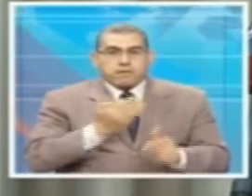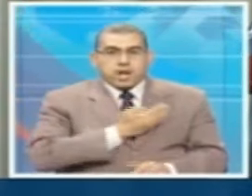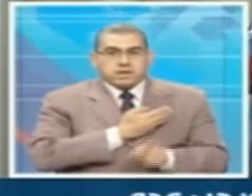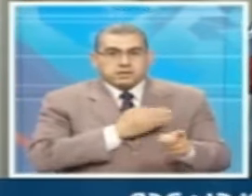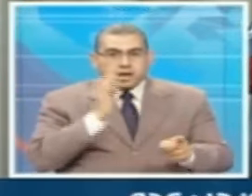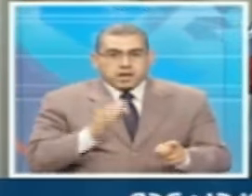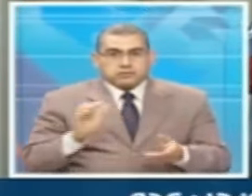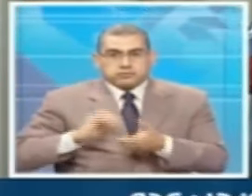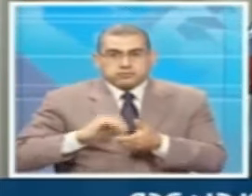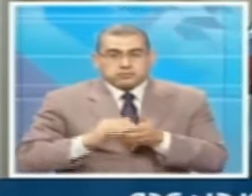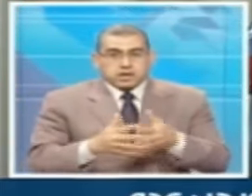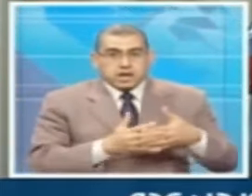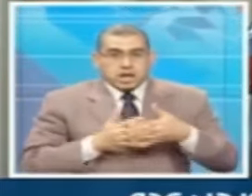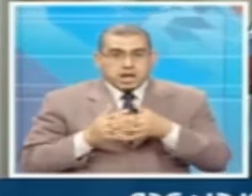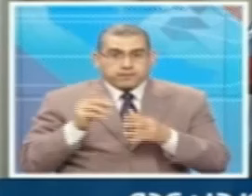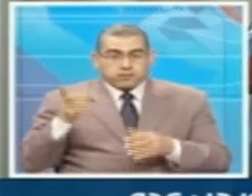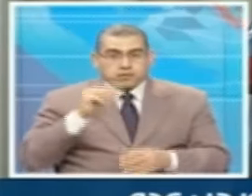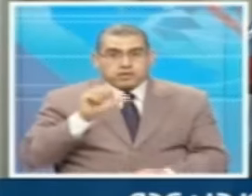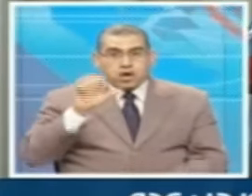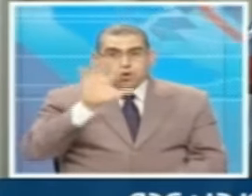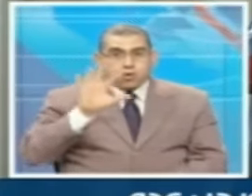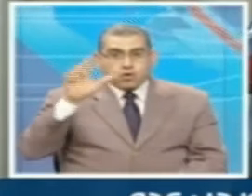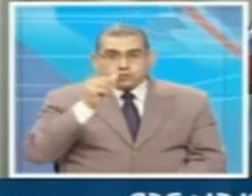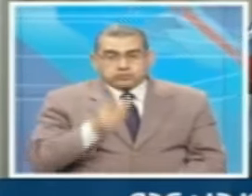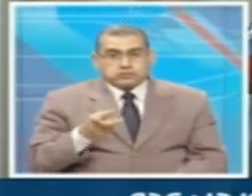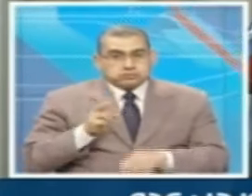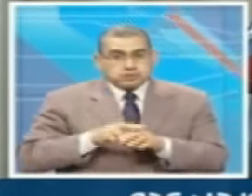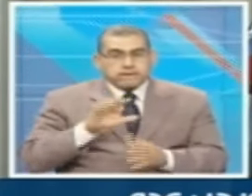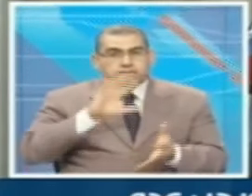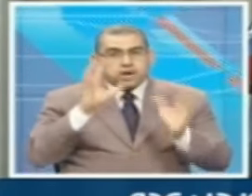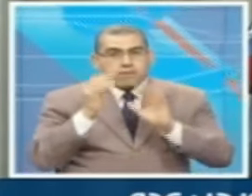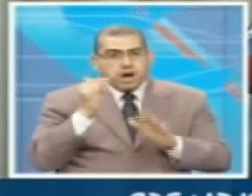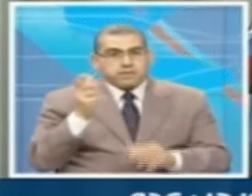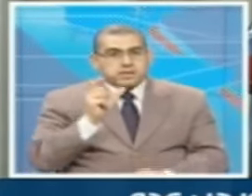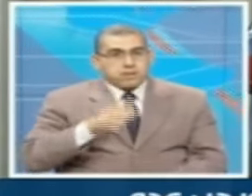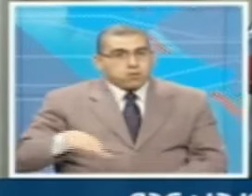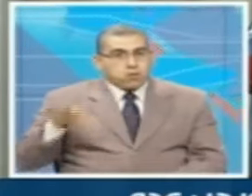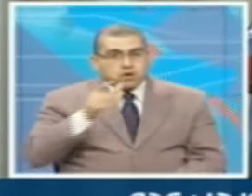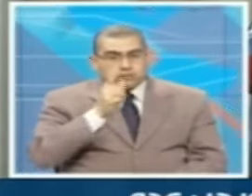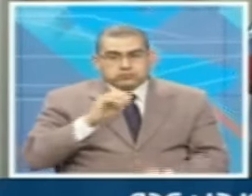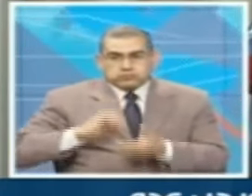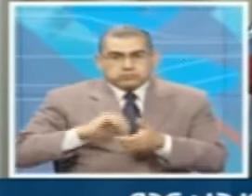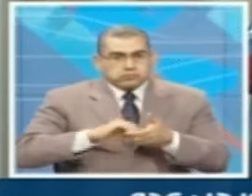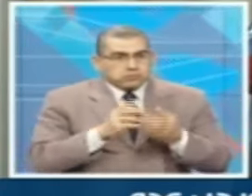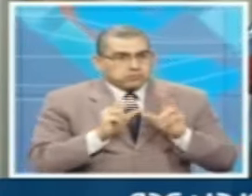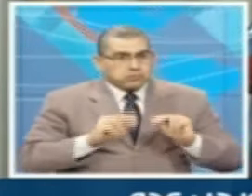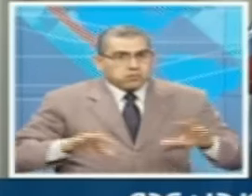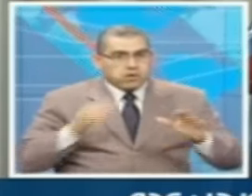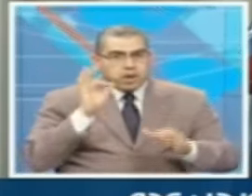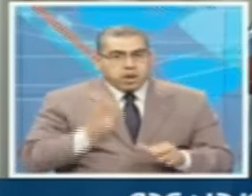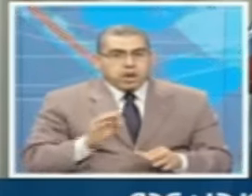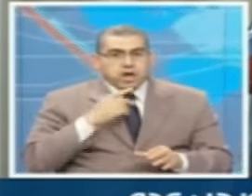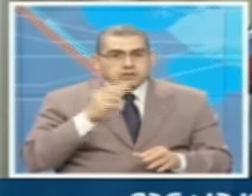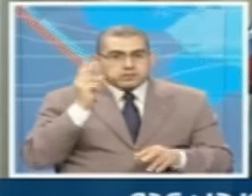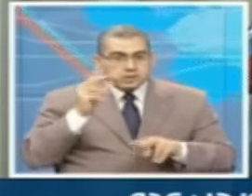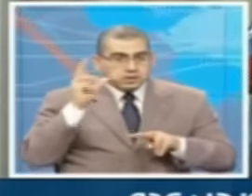غزة. الولايات المتحدة والاتحاد الأوروبي فضلا عن العالم العربي والإسلامي متوافقون أيضا على أن الاجتياح